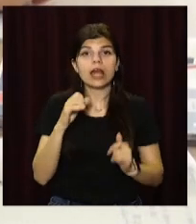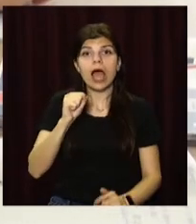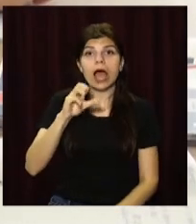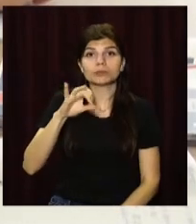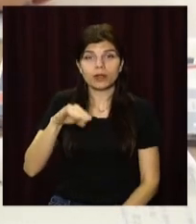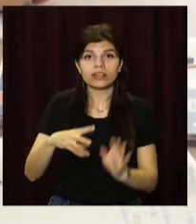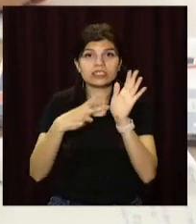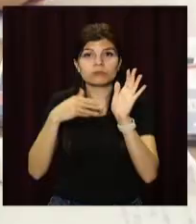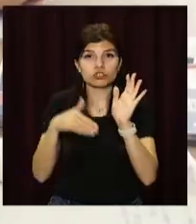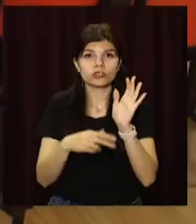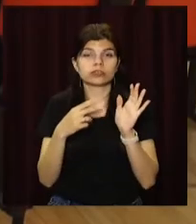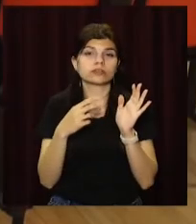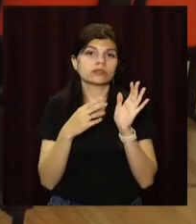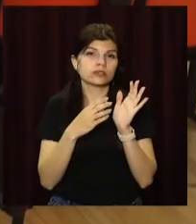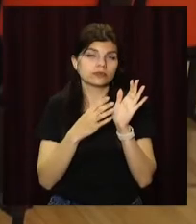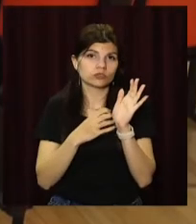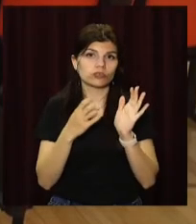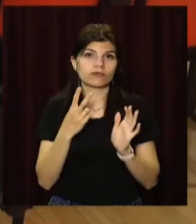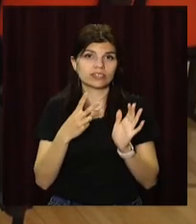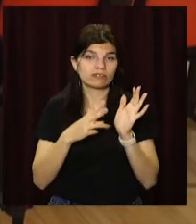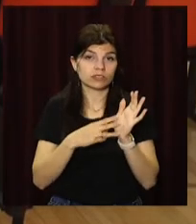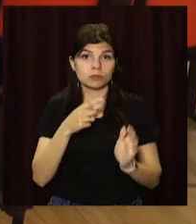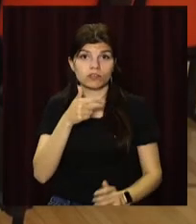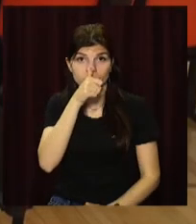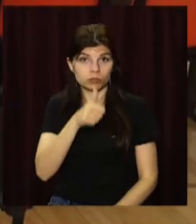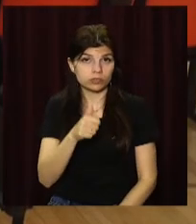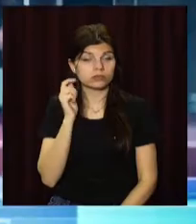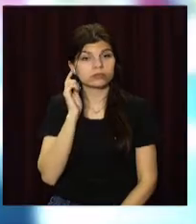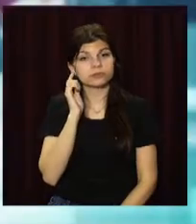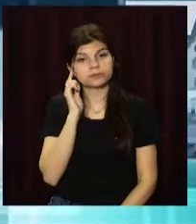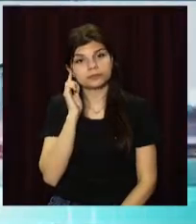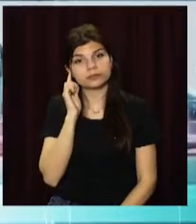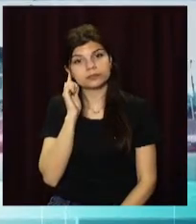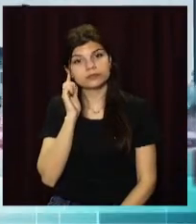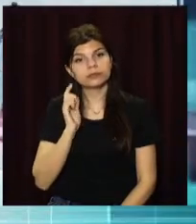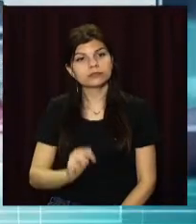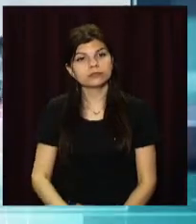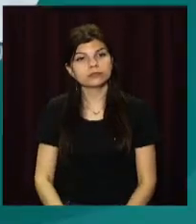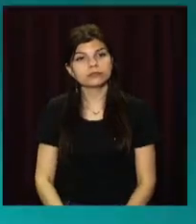аспірантів – 7922 гривні на місяць.